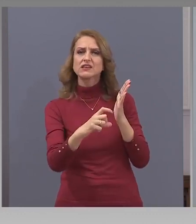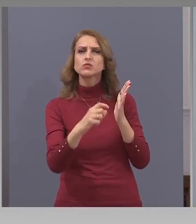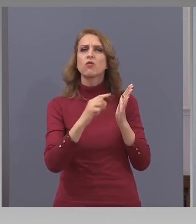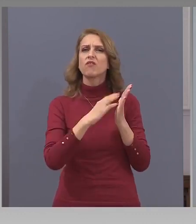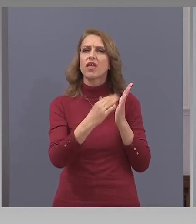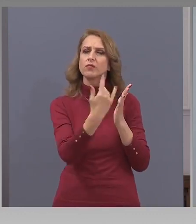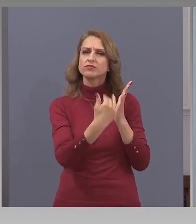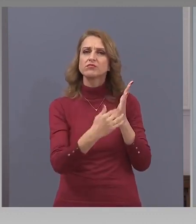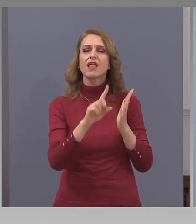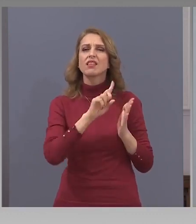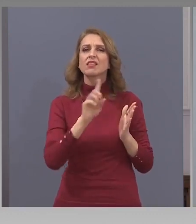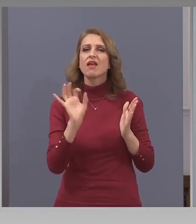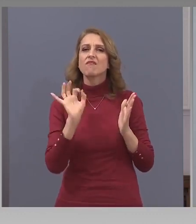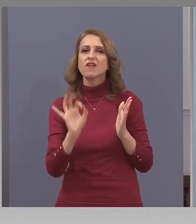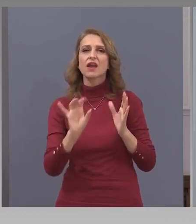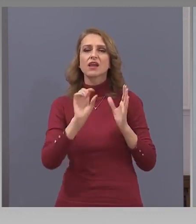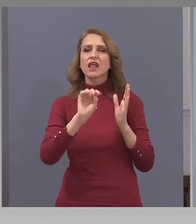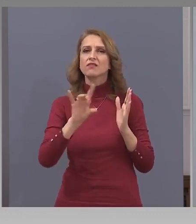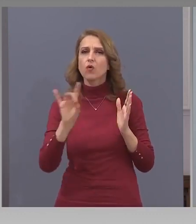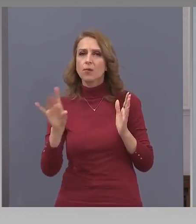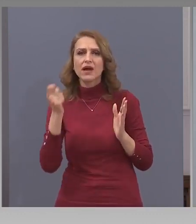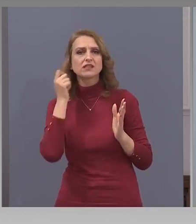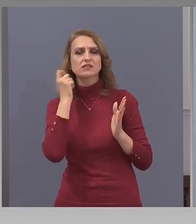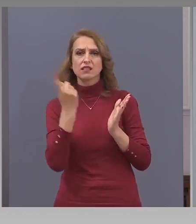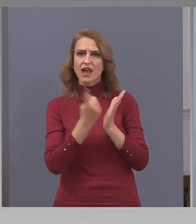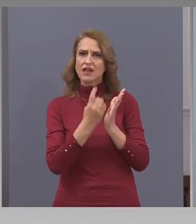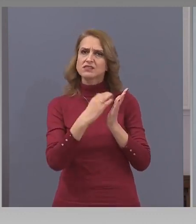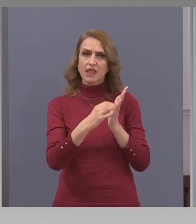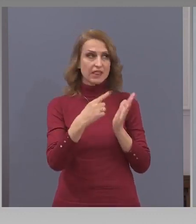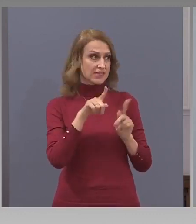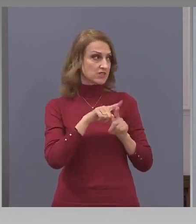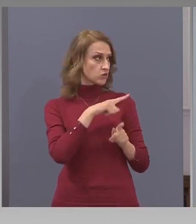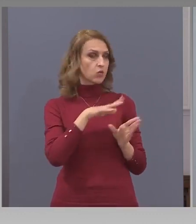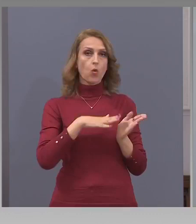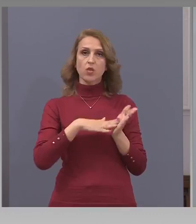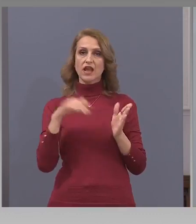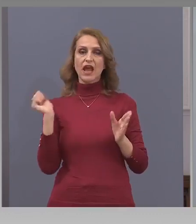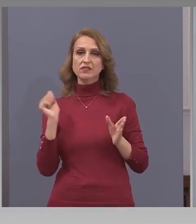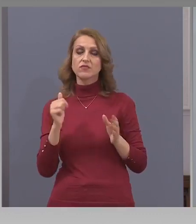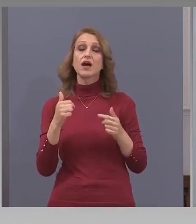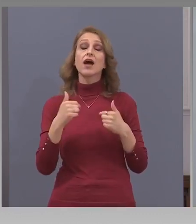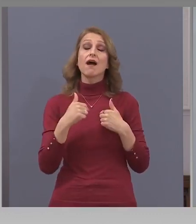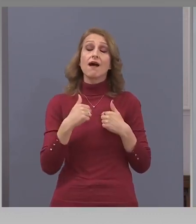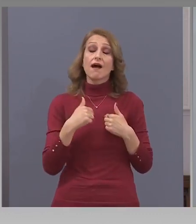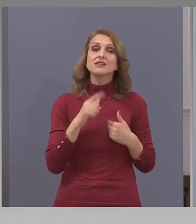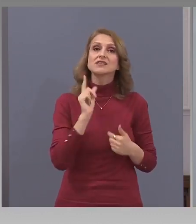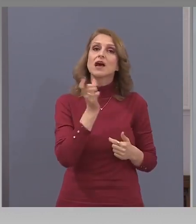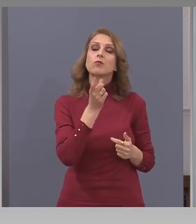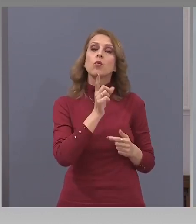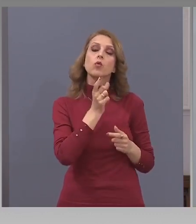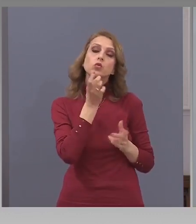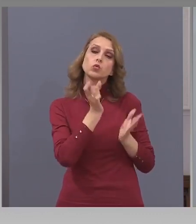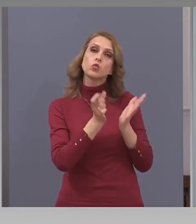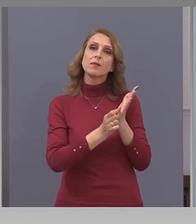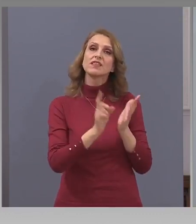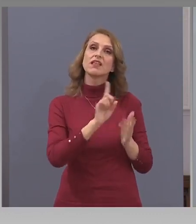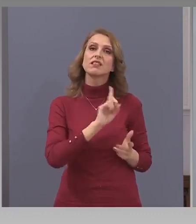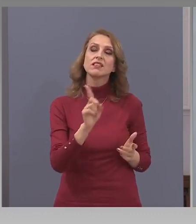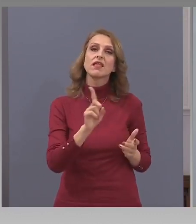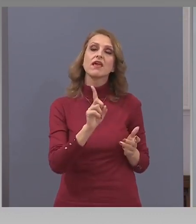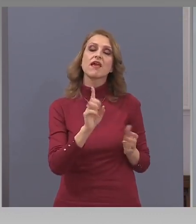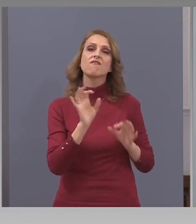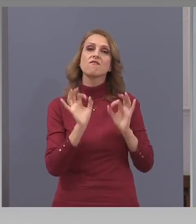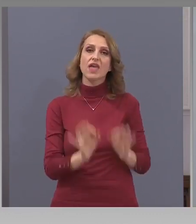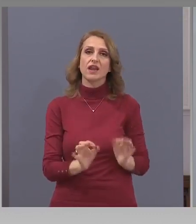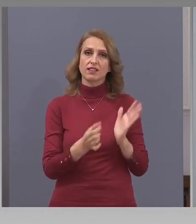и наказанията и от това ли се отказвате? От думата невярна, защото аз за разлика от Радев, когато нещо каже